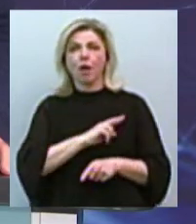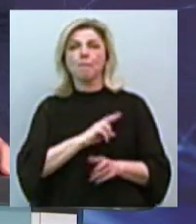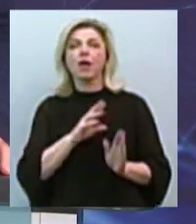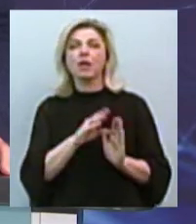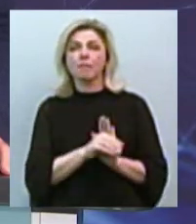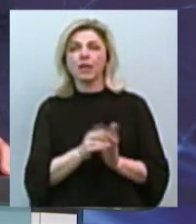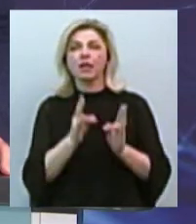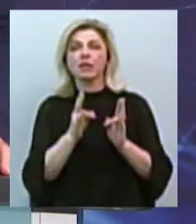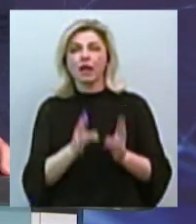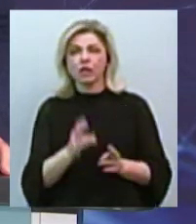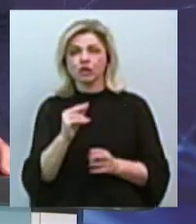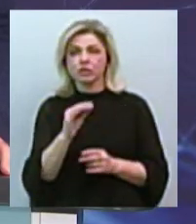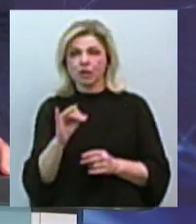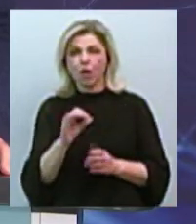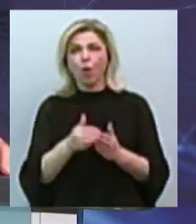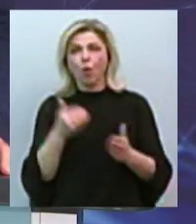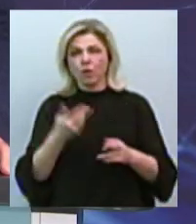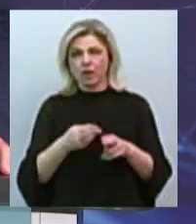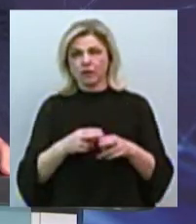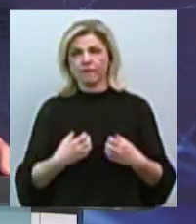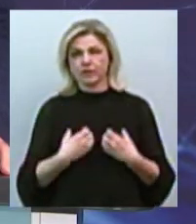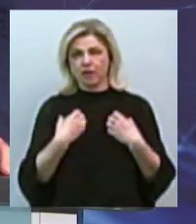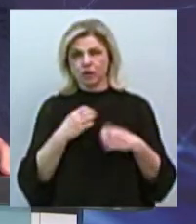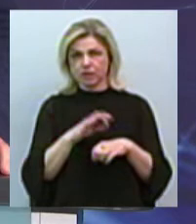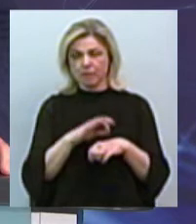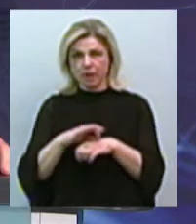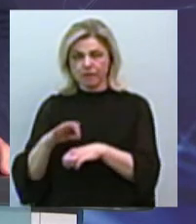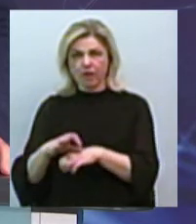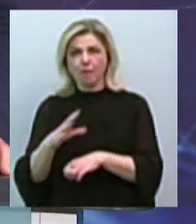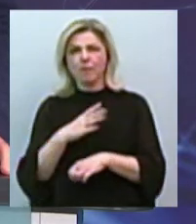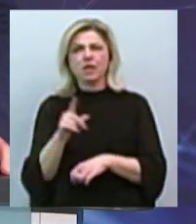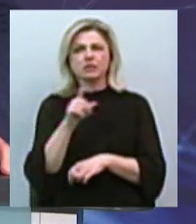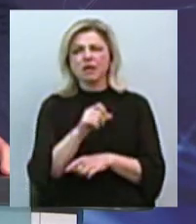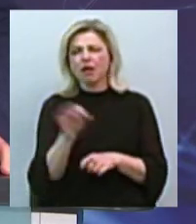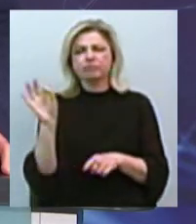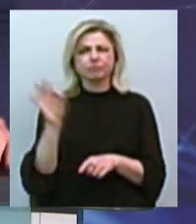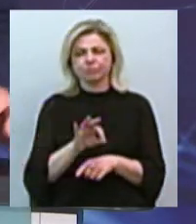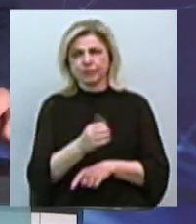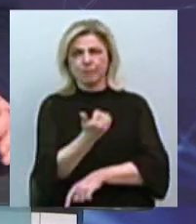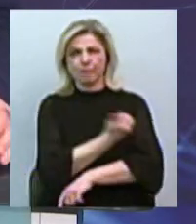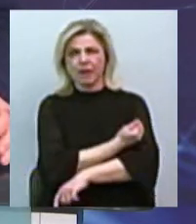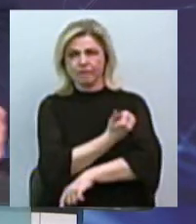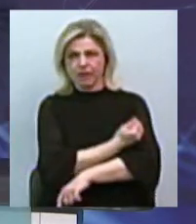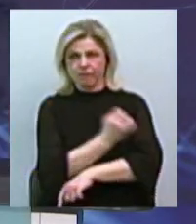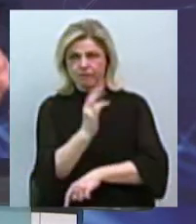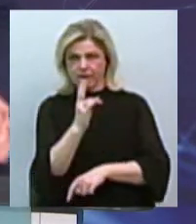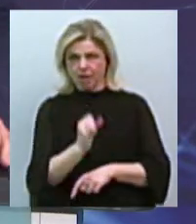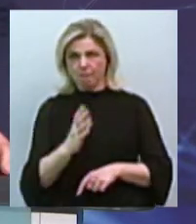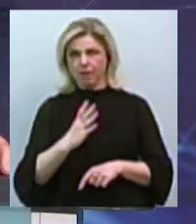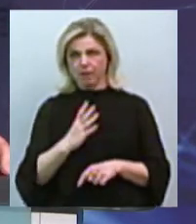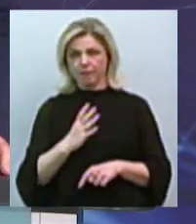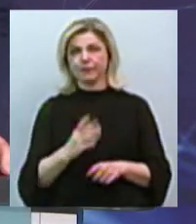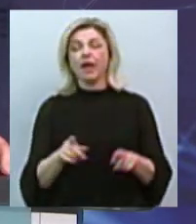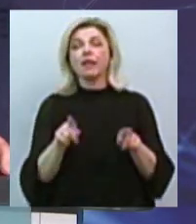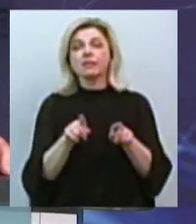от этого страшного заболевания. Были привиты в считанные там дни, но была прививка. То есть